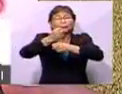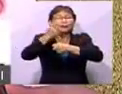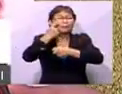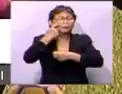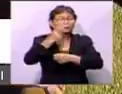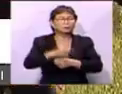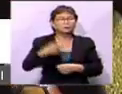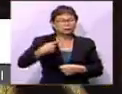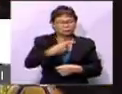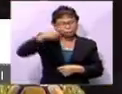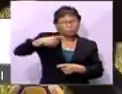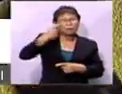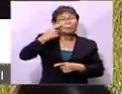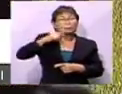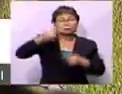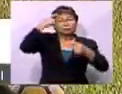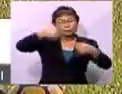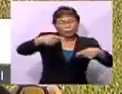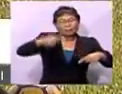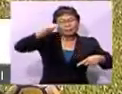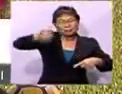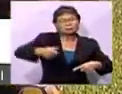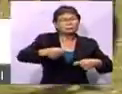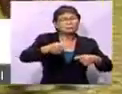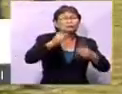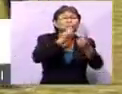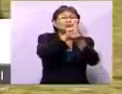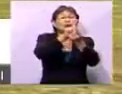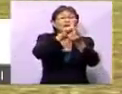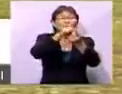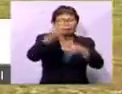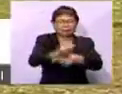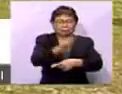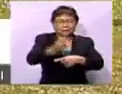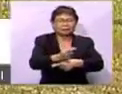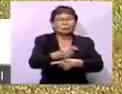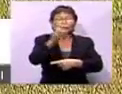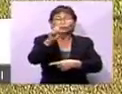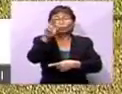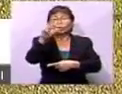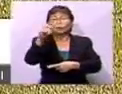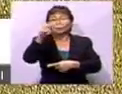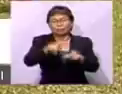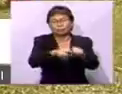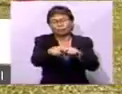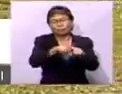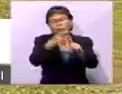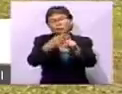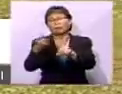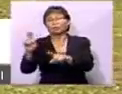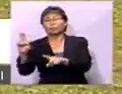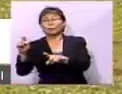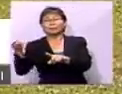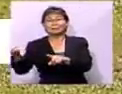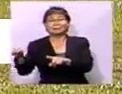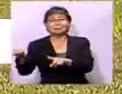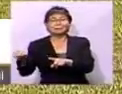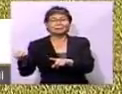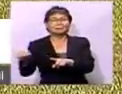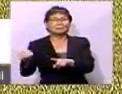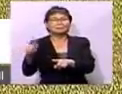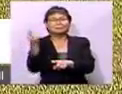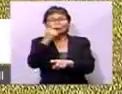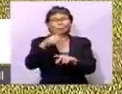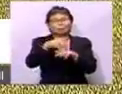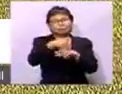dalam perlawanan besok. Ketika ditemui pada sesi latihan di Bangi, Sulaiman turut berkata penyerang Uganda Atuere Gibson sekali lagi tidak